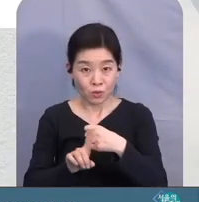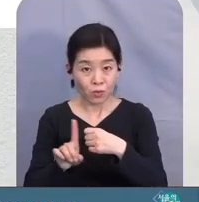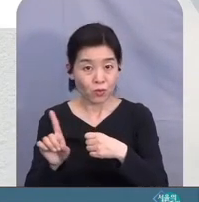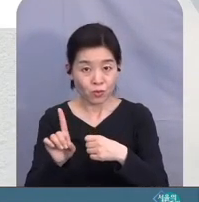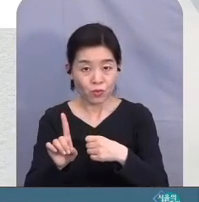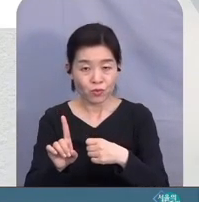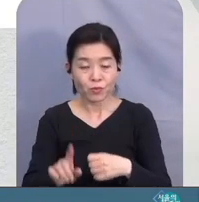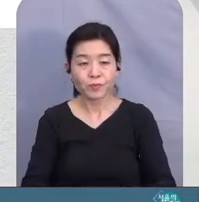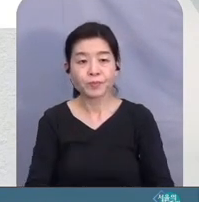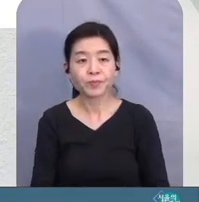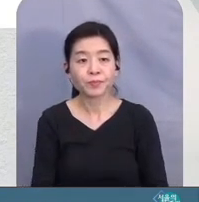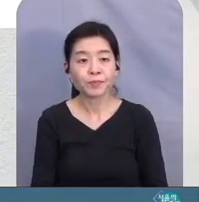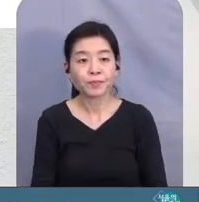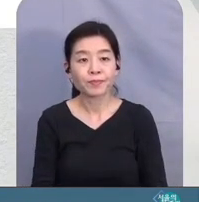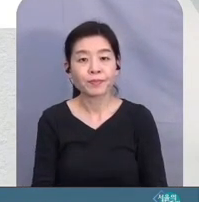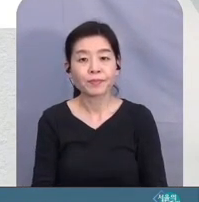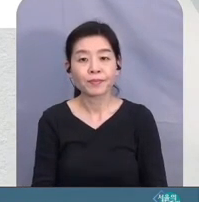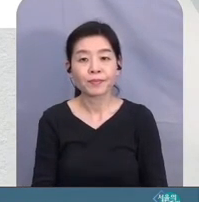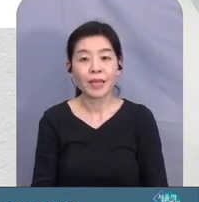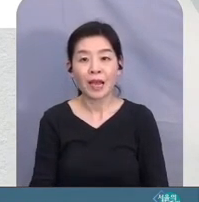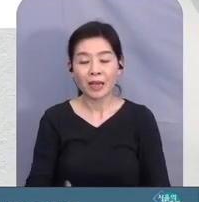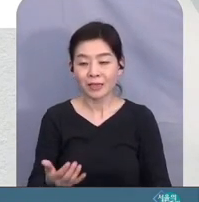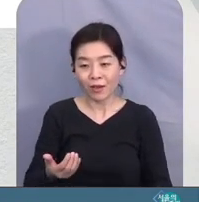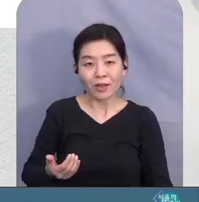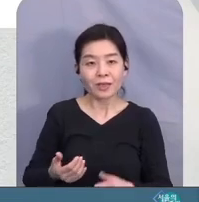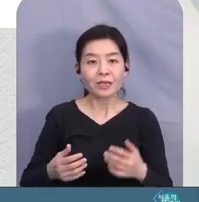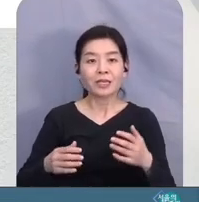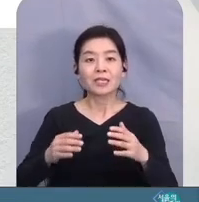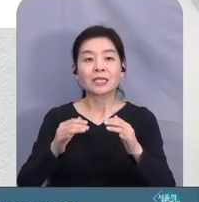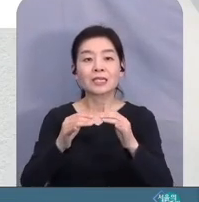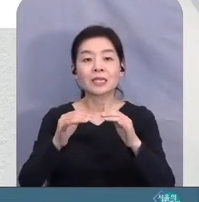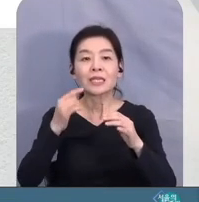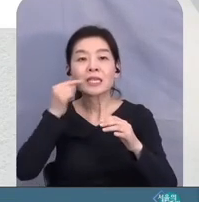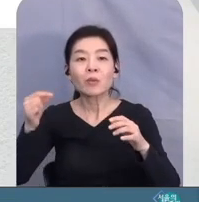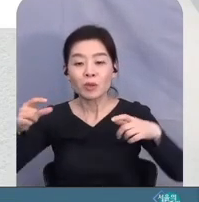좀 빼먹었는데 70%